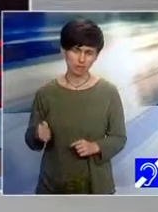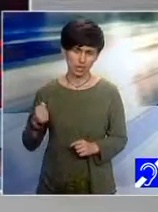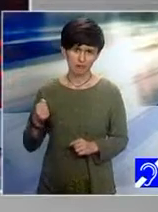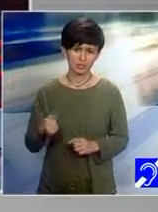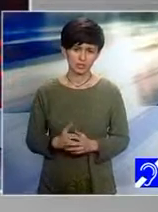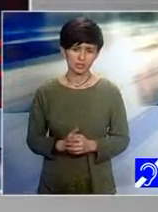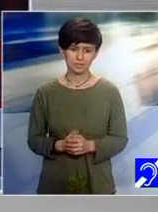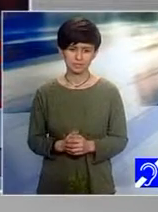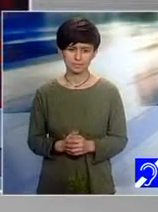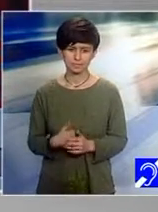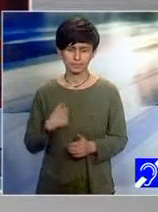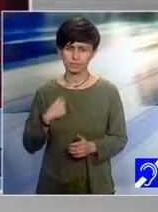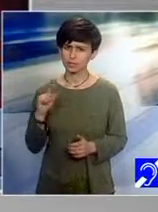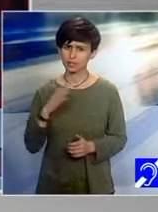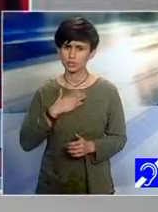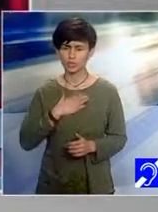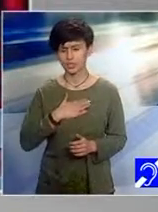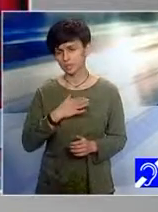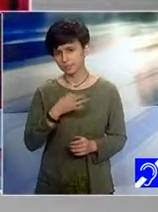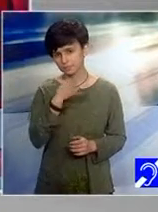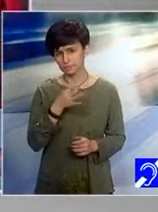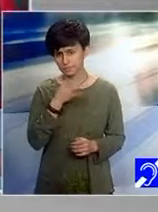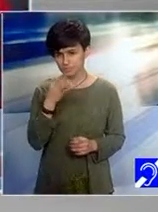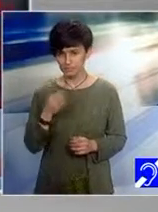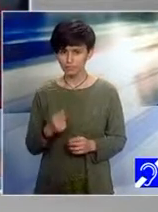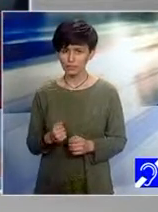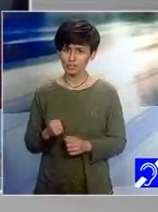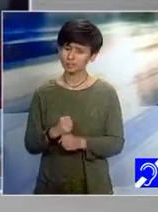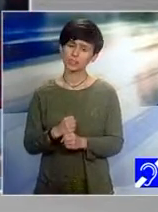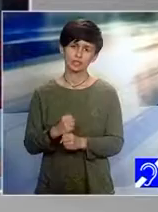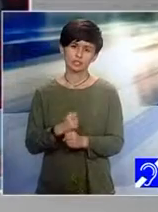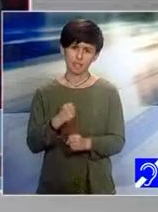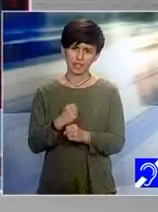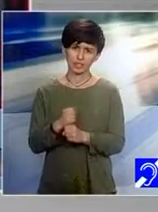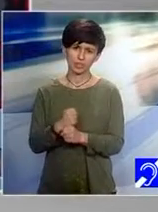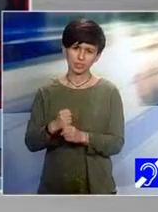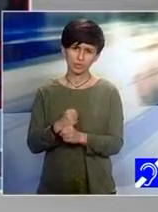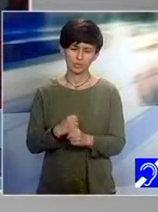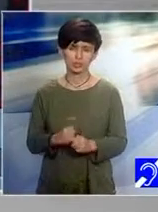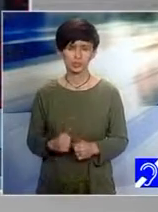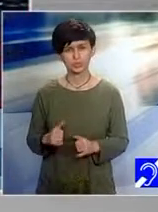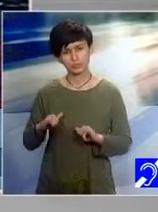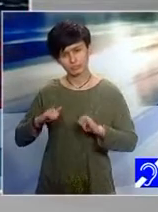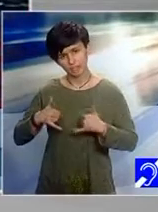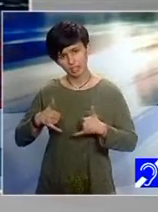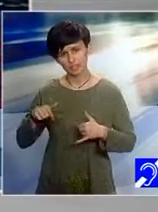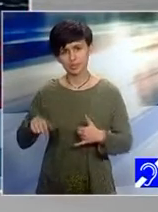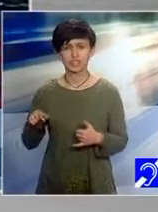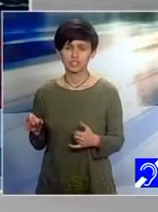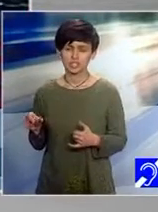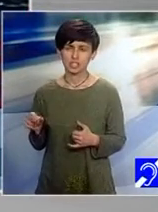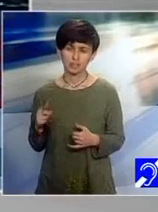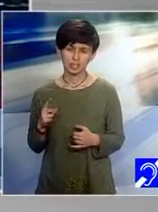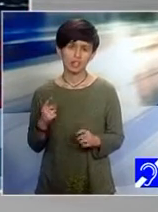sunt teolog, nici nu-mi doresc să fac acum un studiu de caz pe această tematică, numai am legat de ce